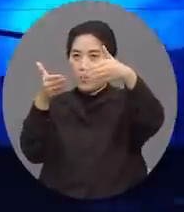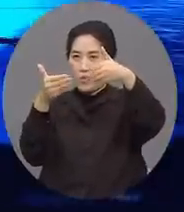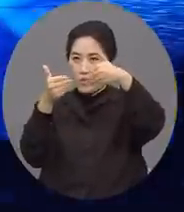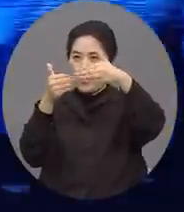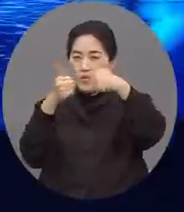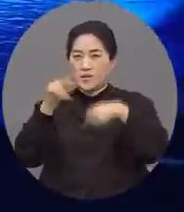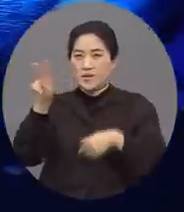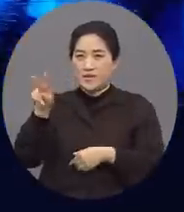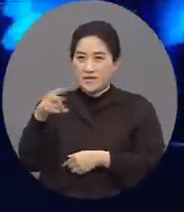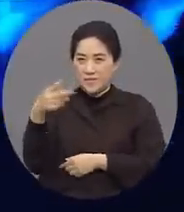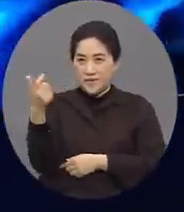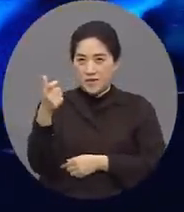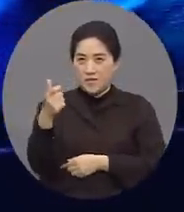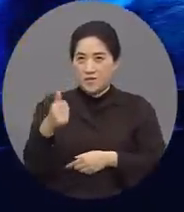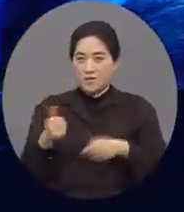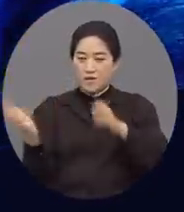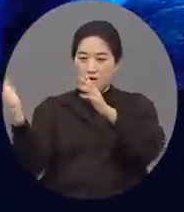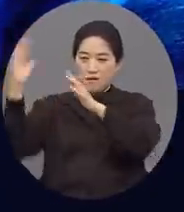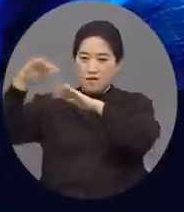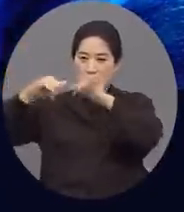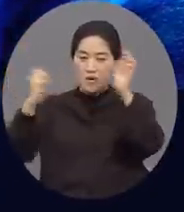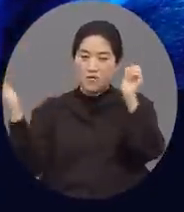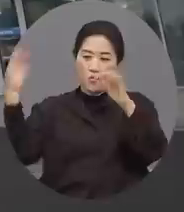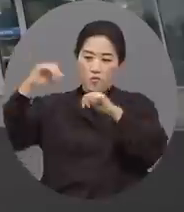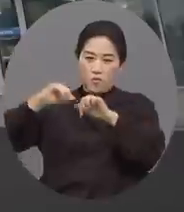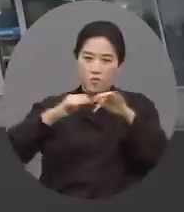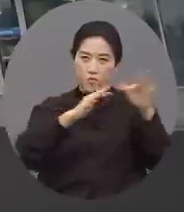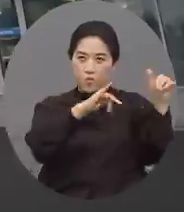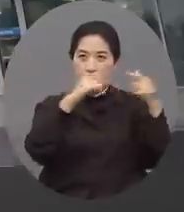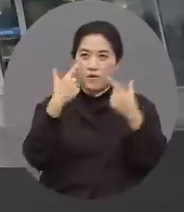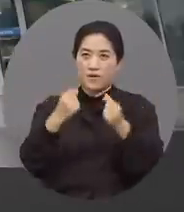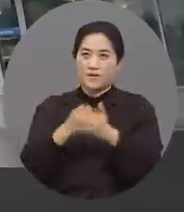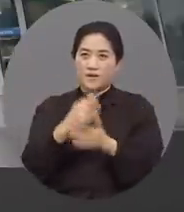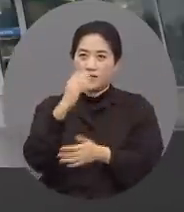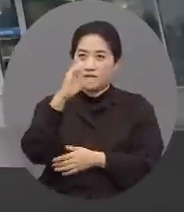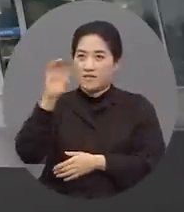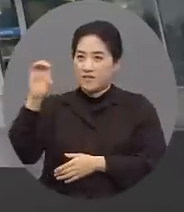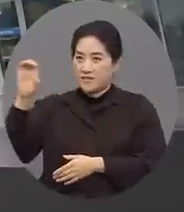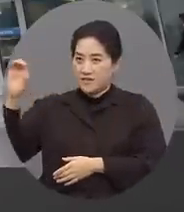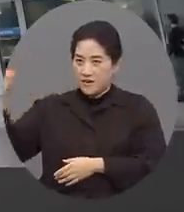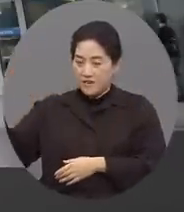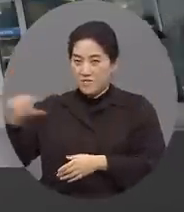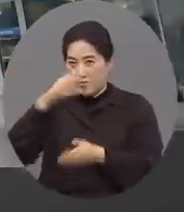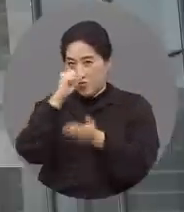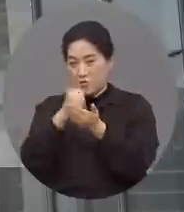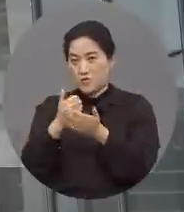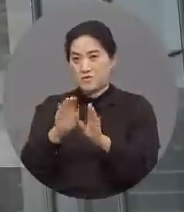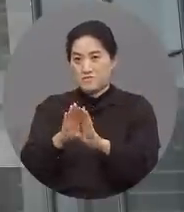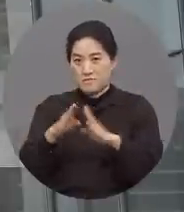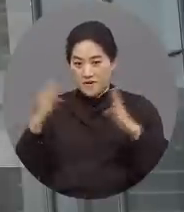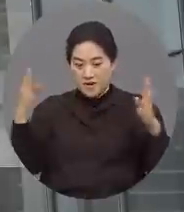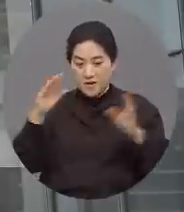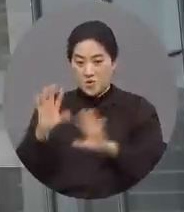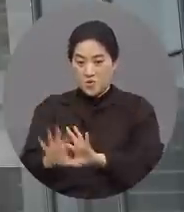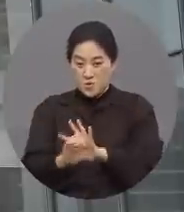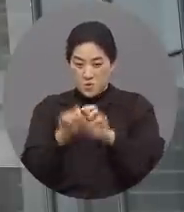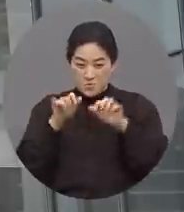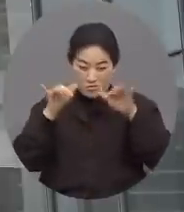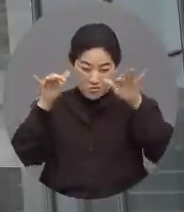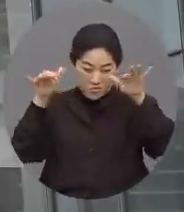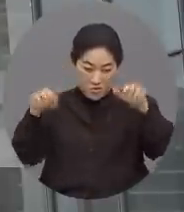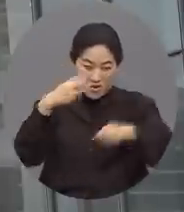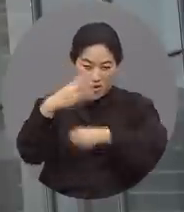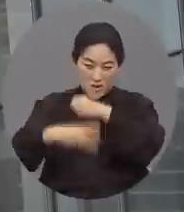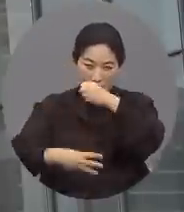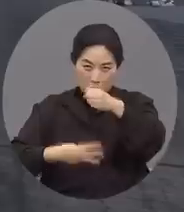만들었는데 파도가 치는 듯한 느낌을 줍니다. CES가 정상적으로 치러지는 건 코로나19 팬데믹 이후